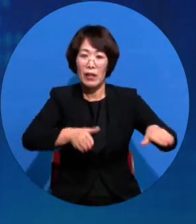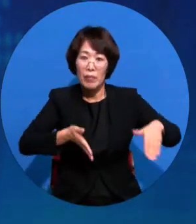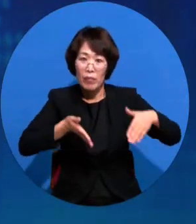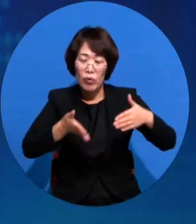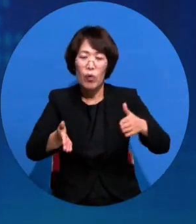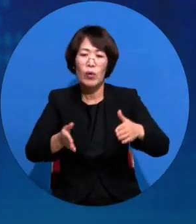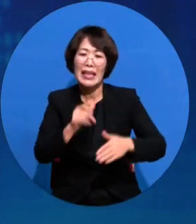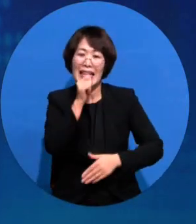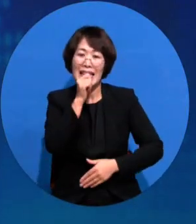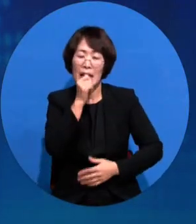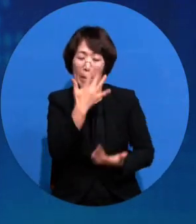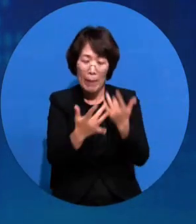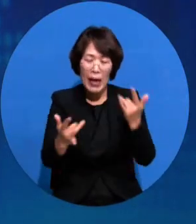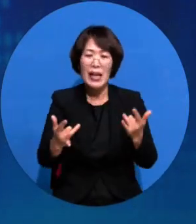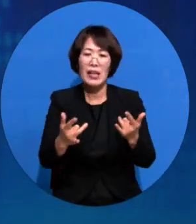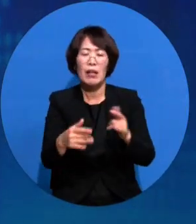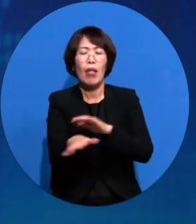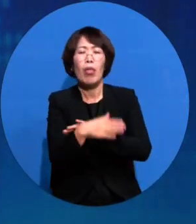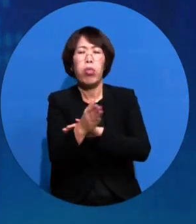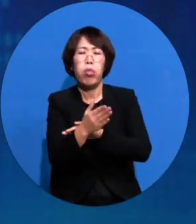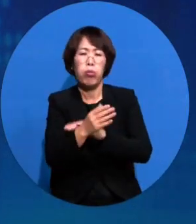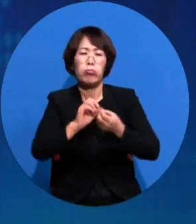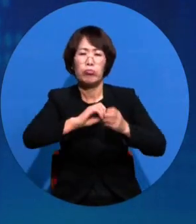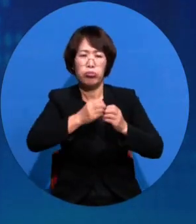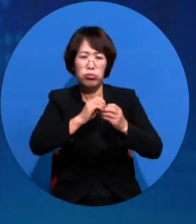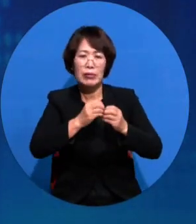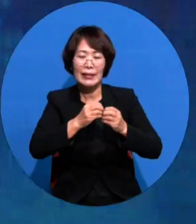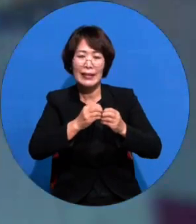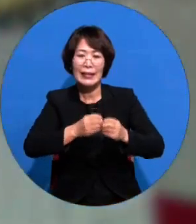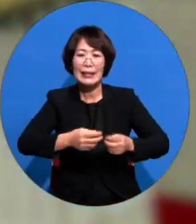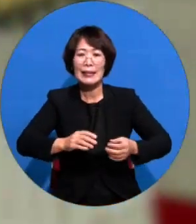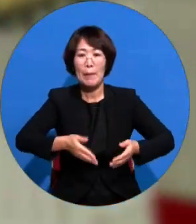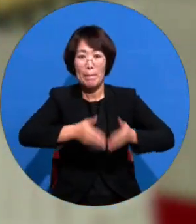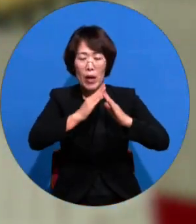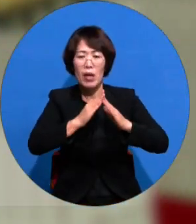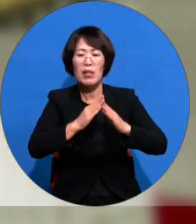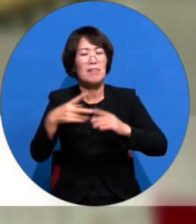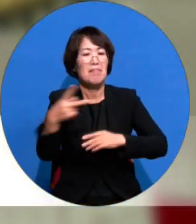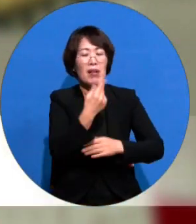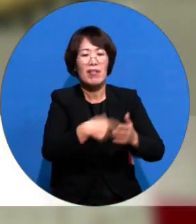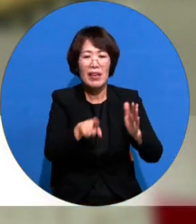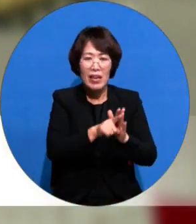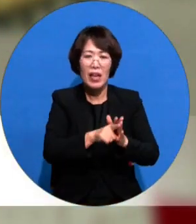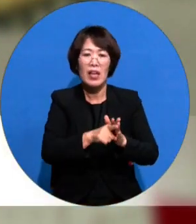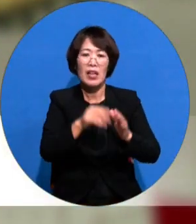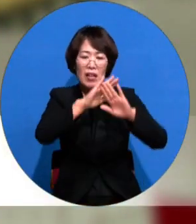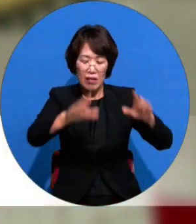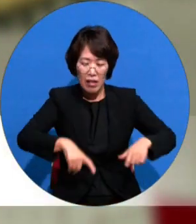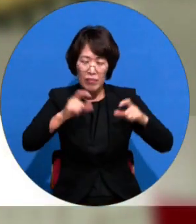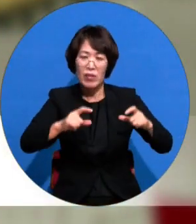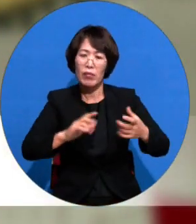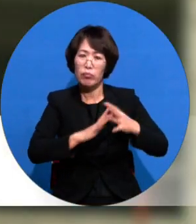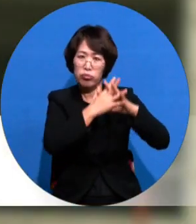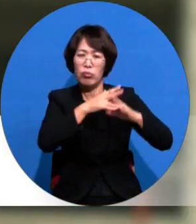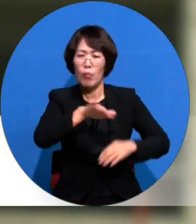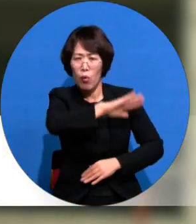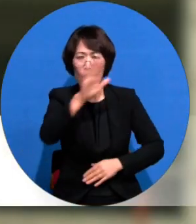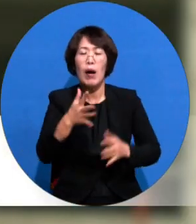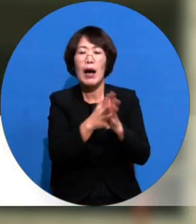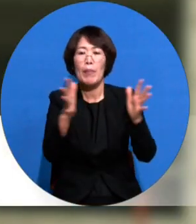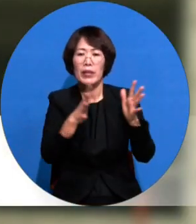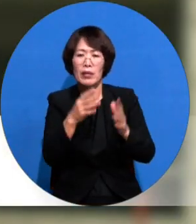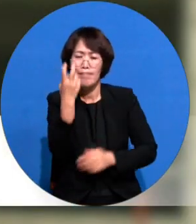전라남도는 철근 누락 등 부실 시공 근절을 위해 공사 중인 도내 모든 공동주택에 대한 품질